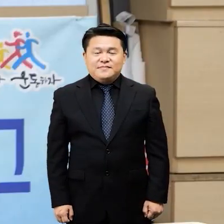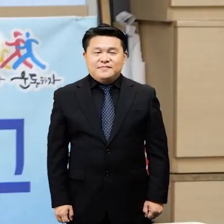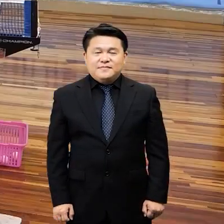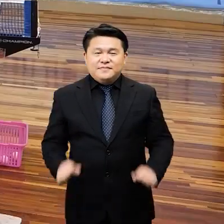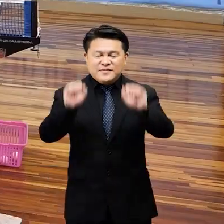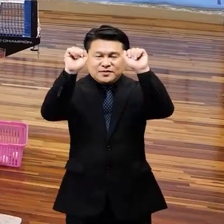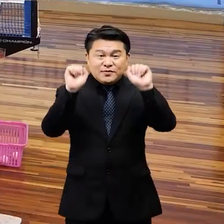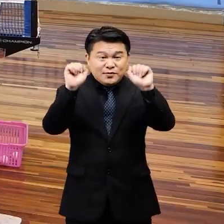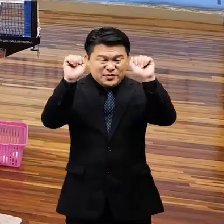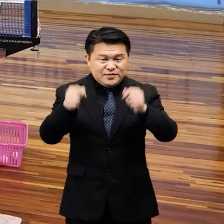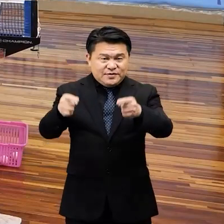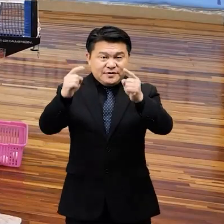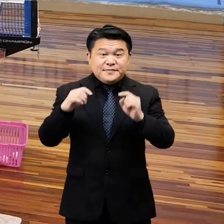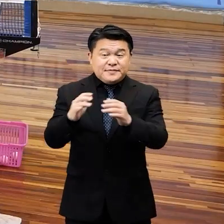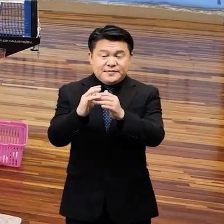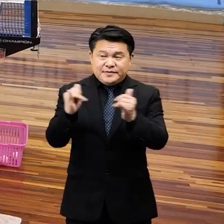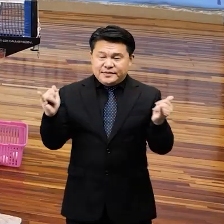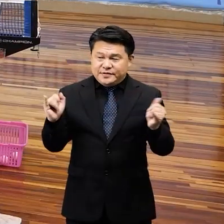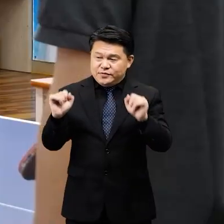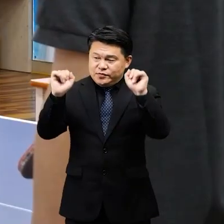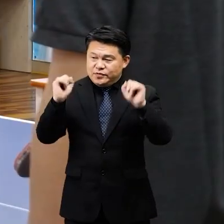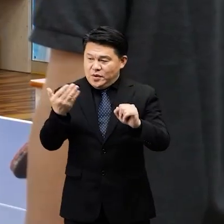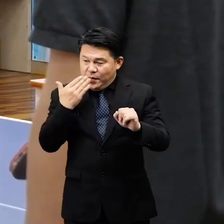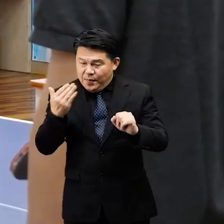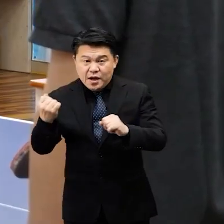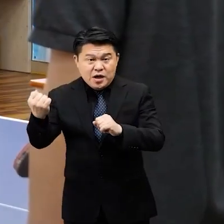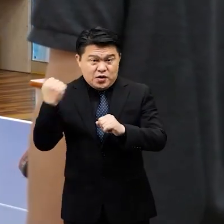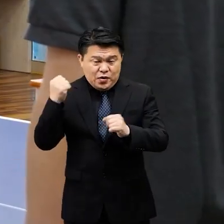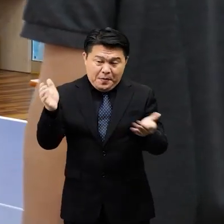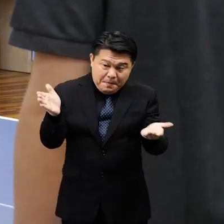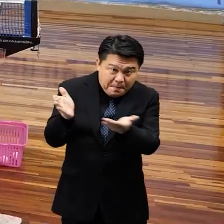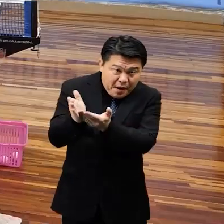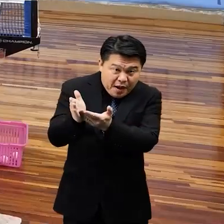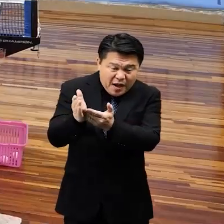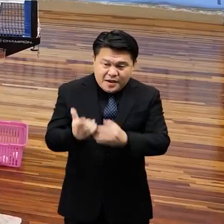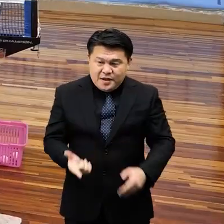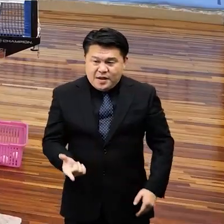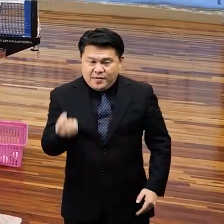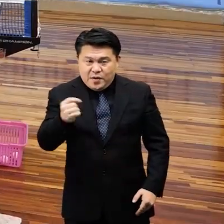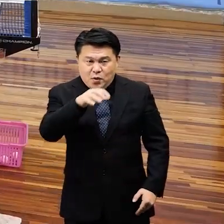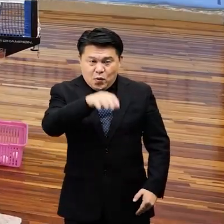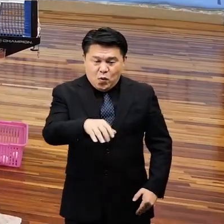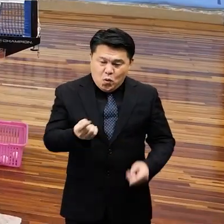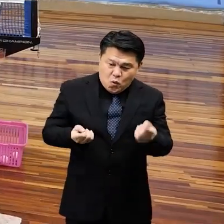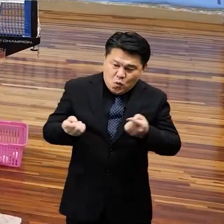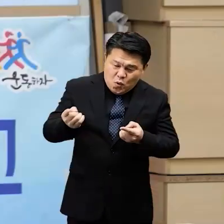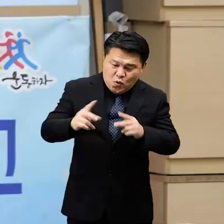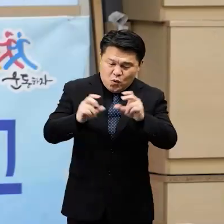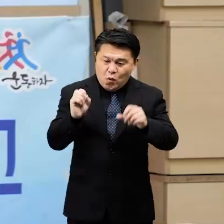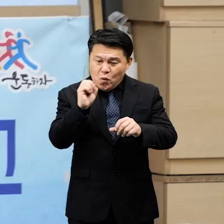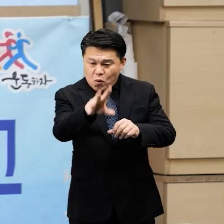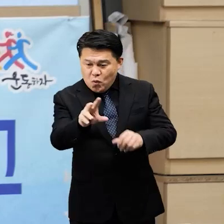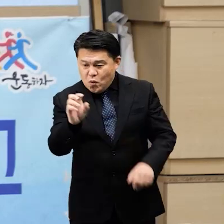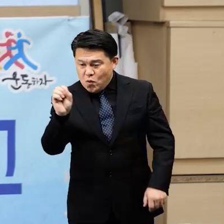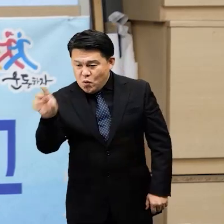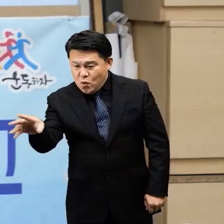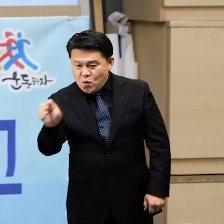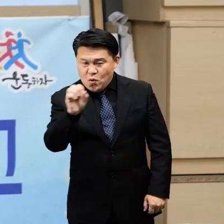체육 프로그램을 이용하는 대상자의 운동 능력에 맞추어 속도나 위치를 조절하여 탁구공을